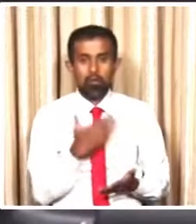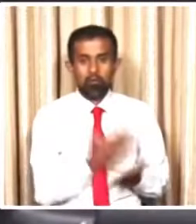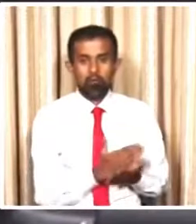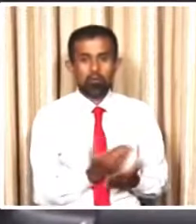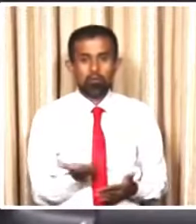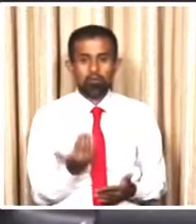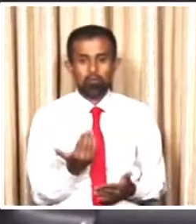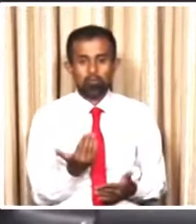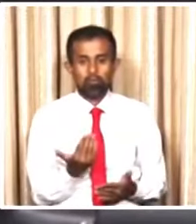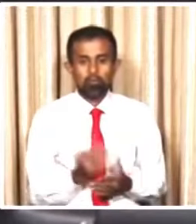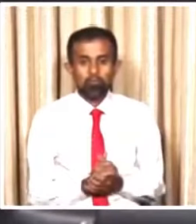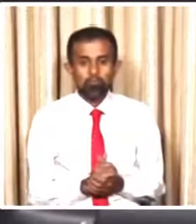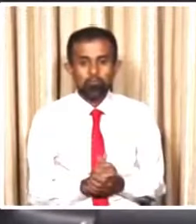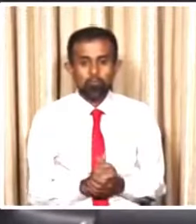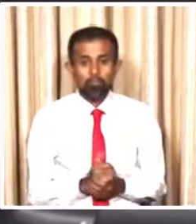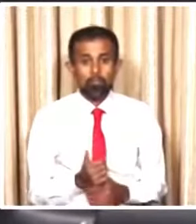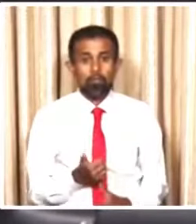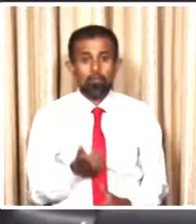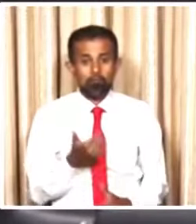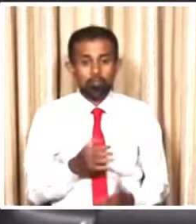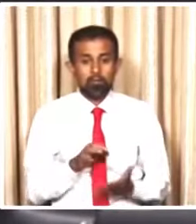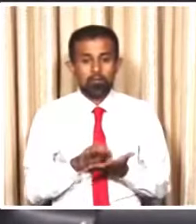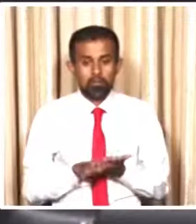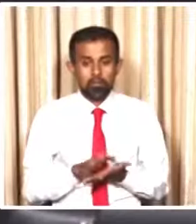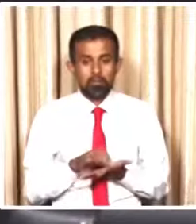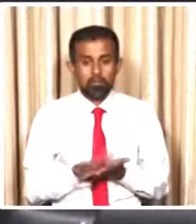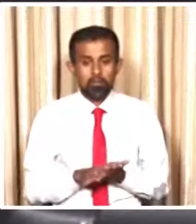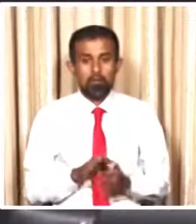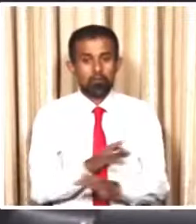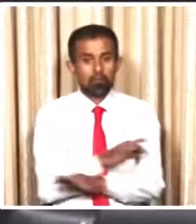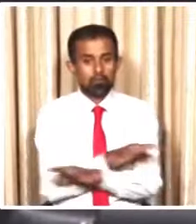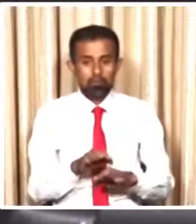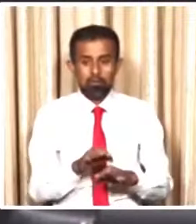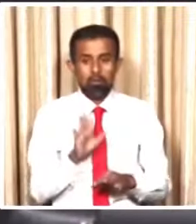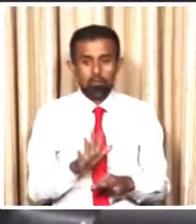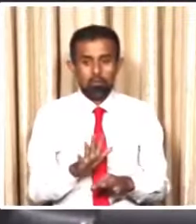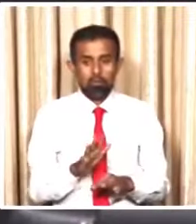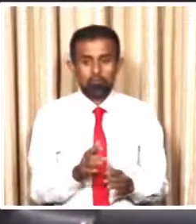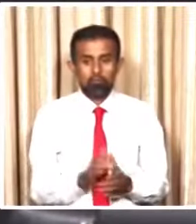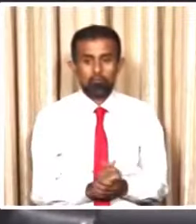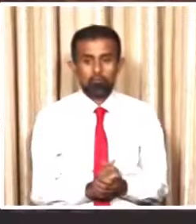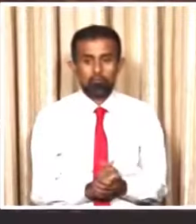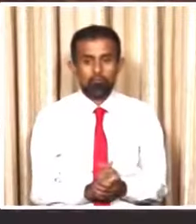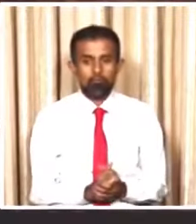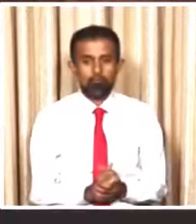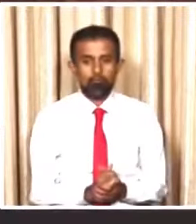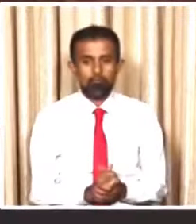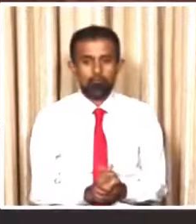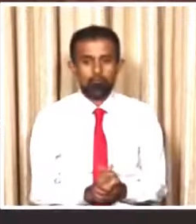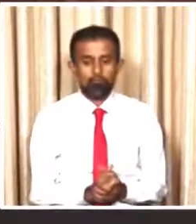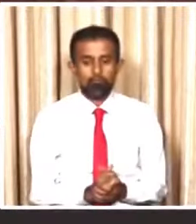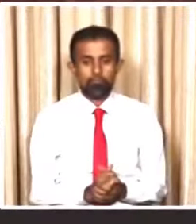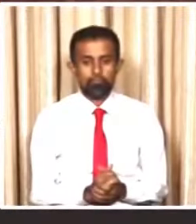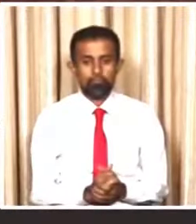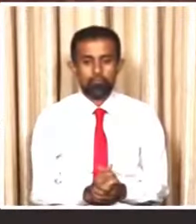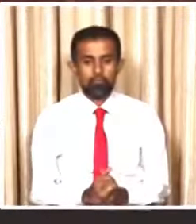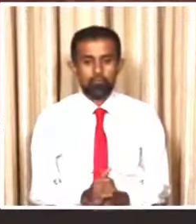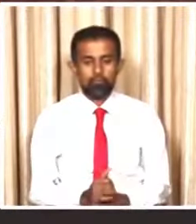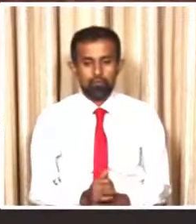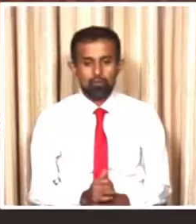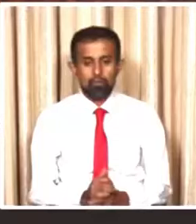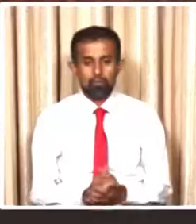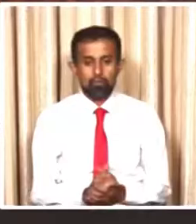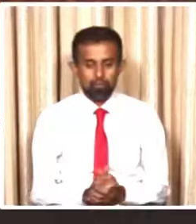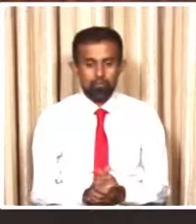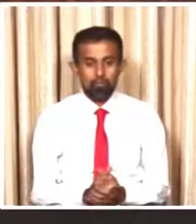ඕනේ. ඒක නිසා වැදගත් තීන්දුව අරගෙන ක්‍රමයට කරන්න ඕනේ. කණ්ඩිපාද බොමිසුදී අමතුමා